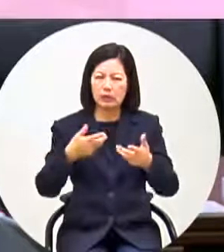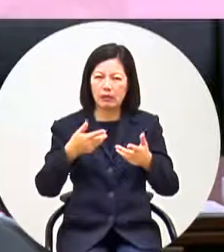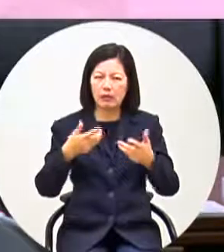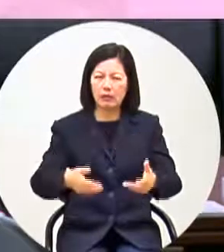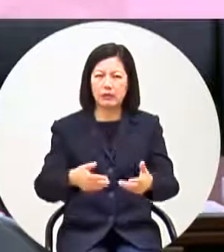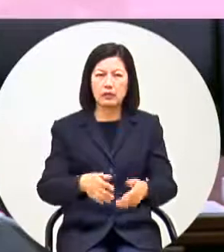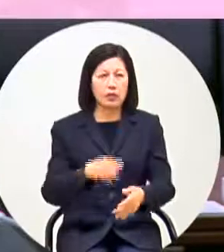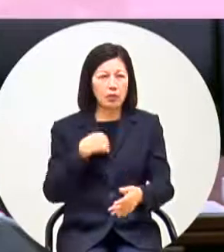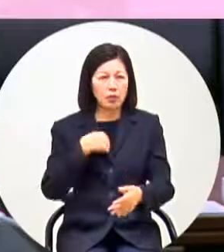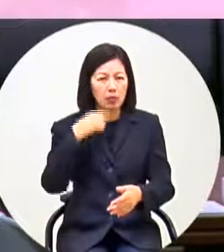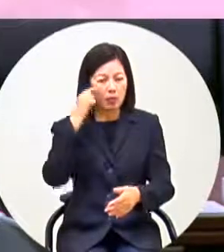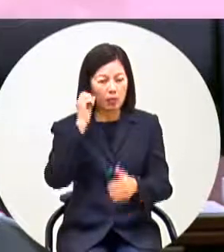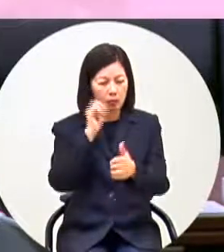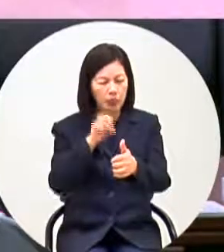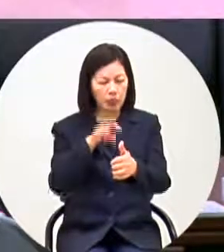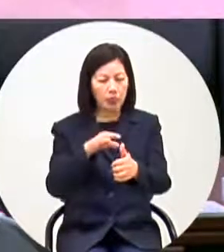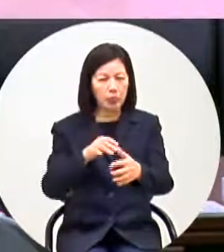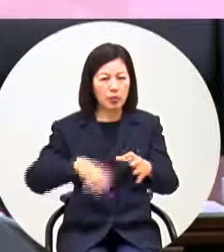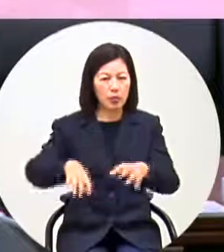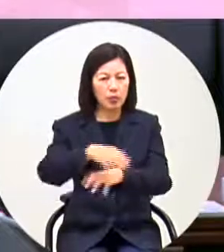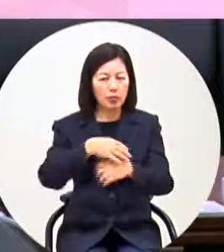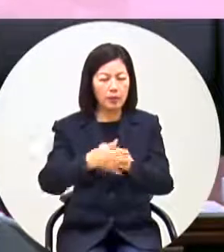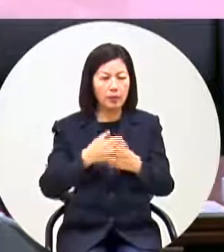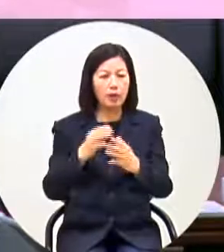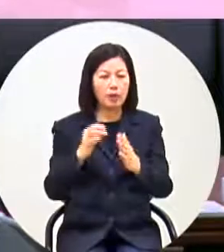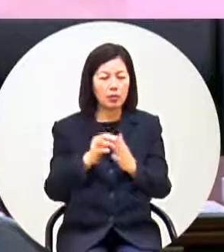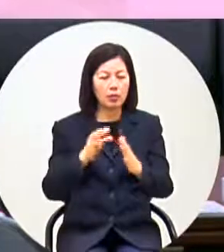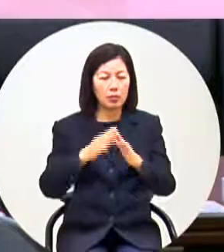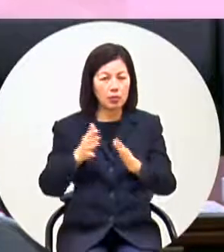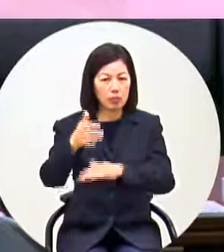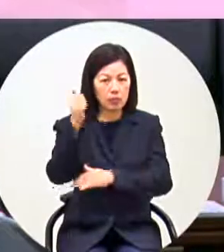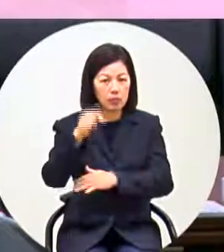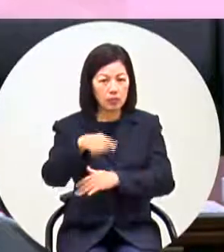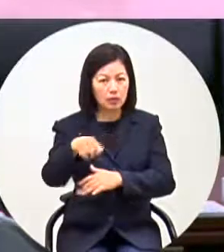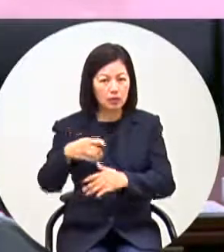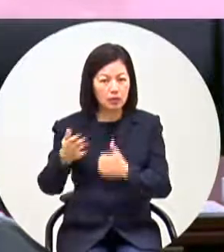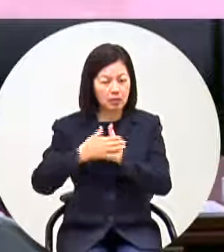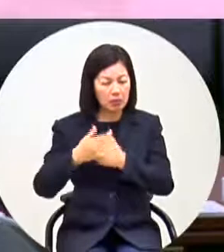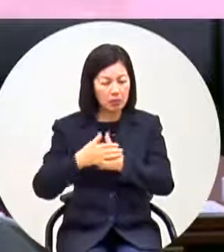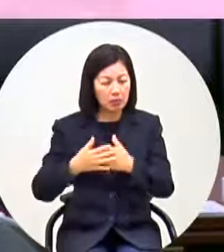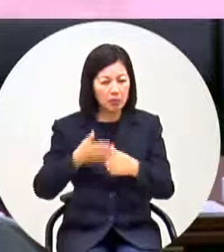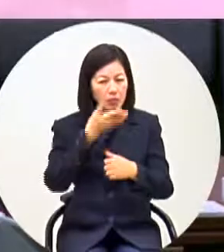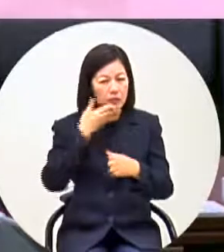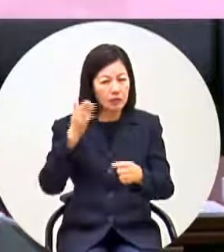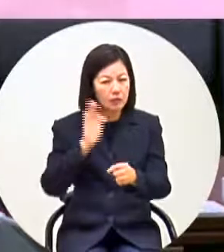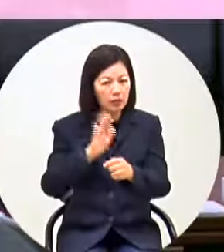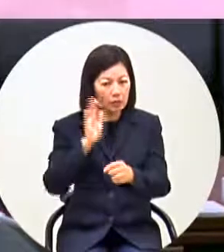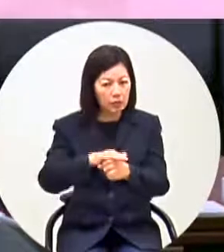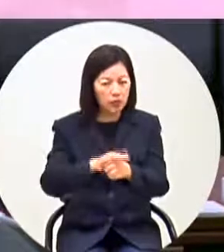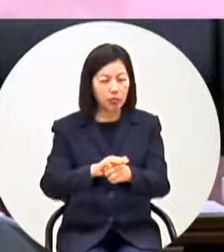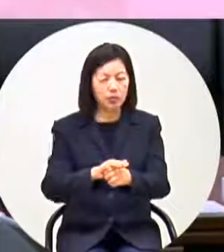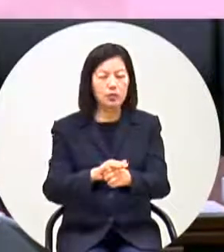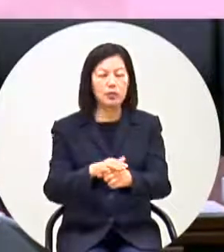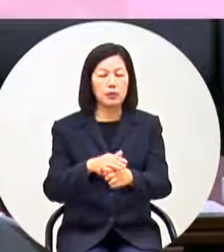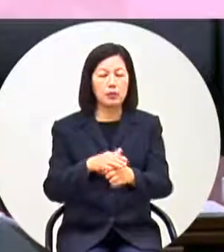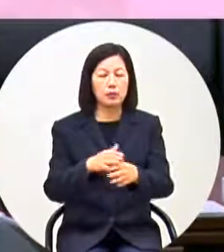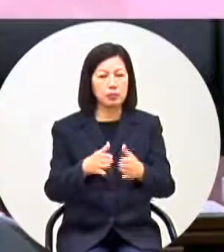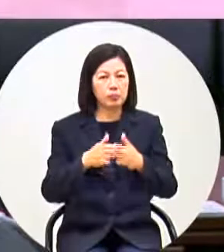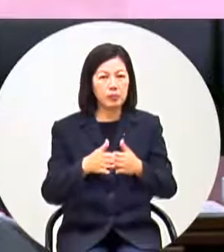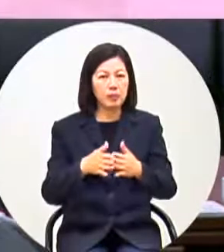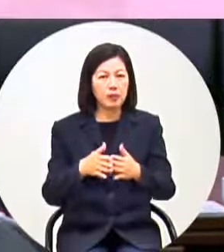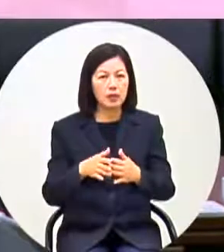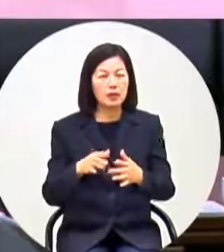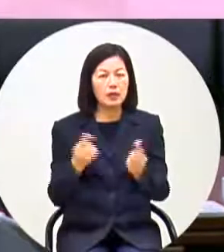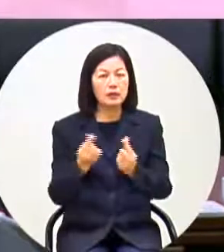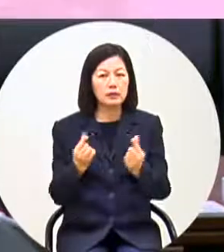定要针对我们凤山做一个补偿性的优惠的措施，可以比照说，像咱大拿伯的公车免费搭